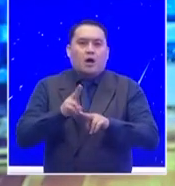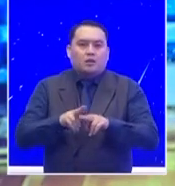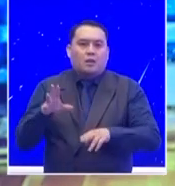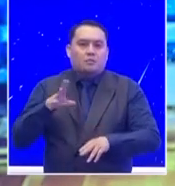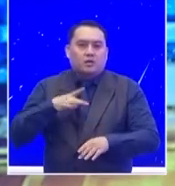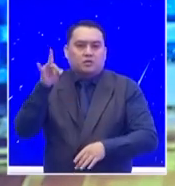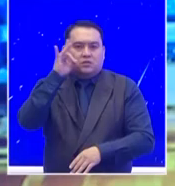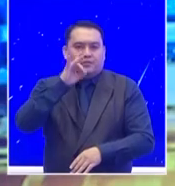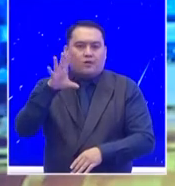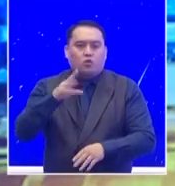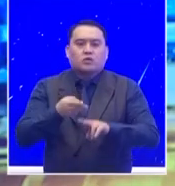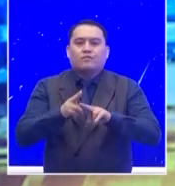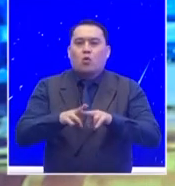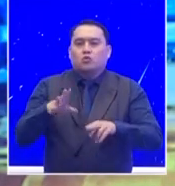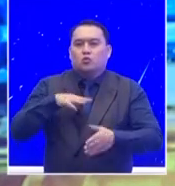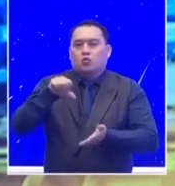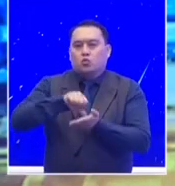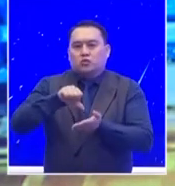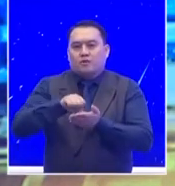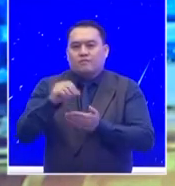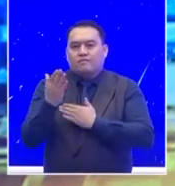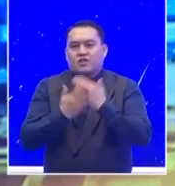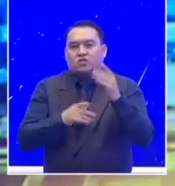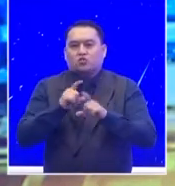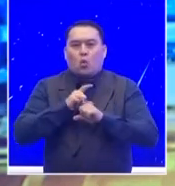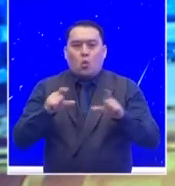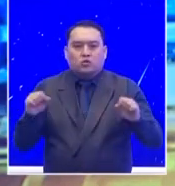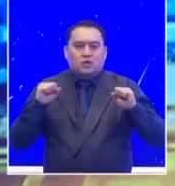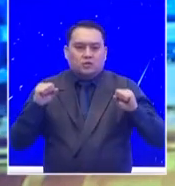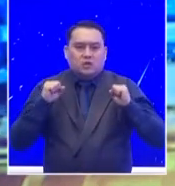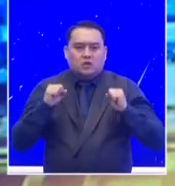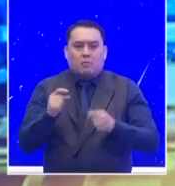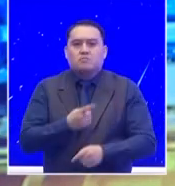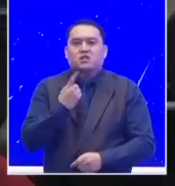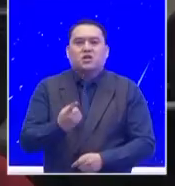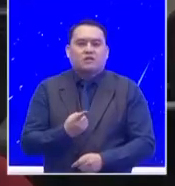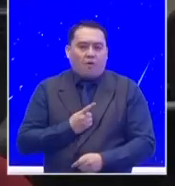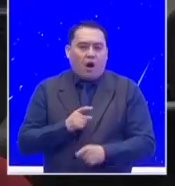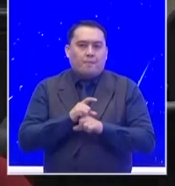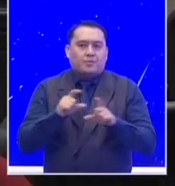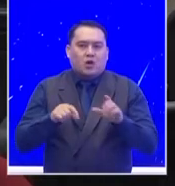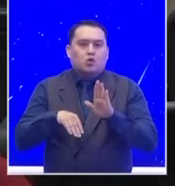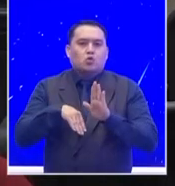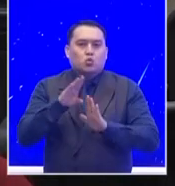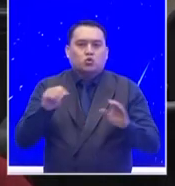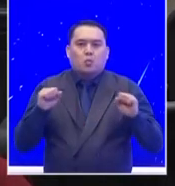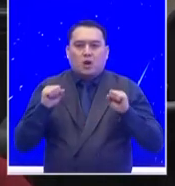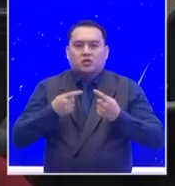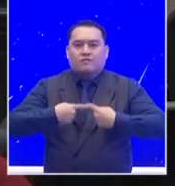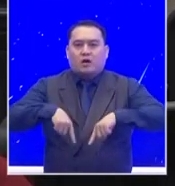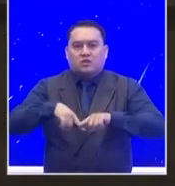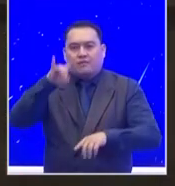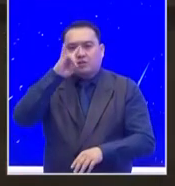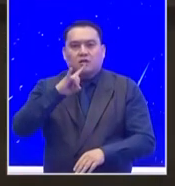Об этом стало известно на брифинге с участием представителей Высшей школы спортивного мастерства, признанной лучшей спортивной